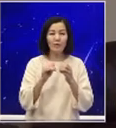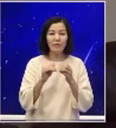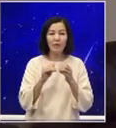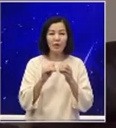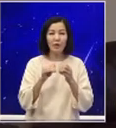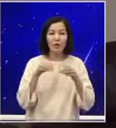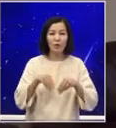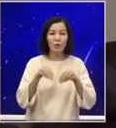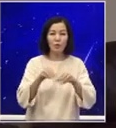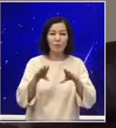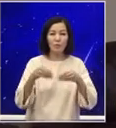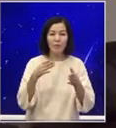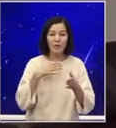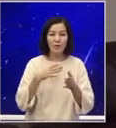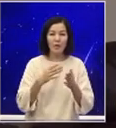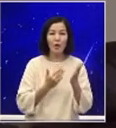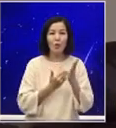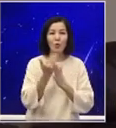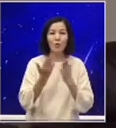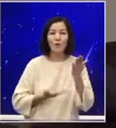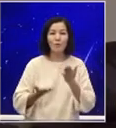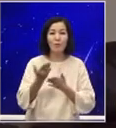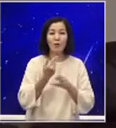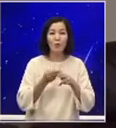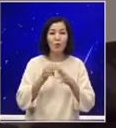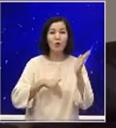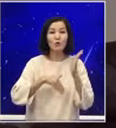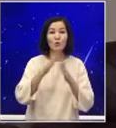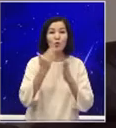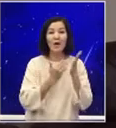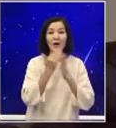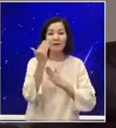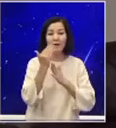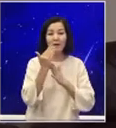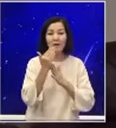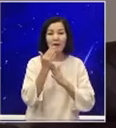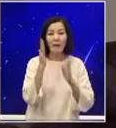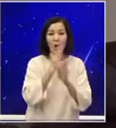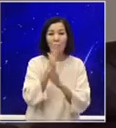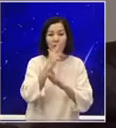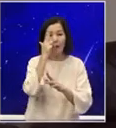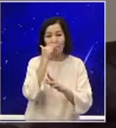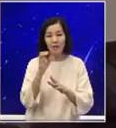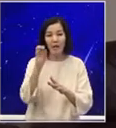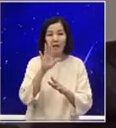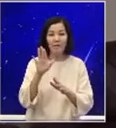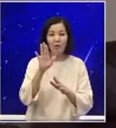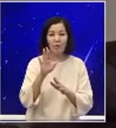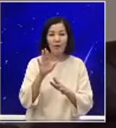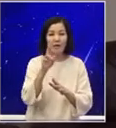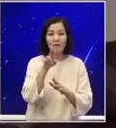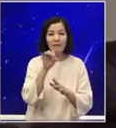берілді. Тұқымдардың өнімділігі жоғары, біздің климатқа бейімделген болып келеді. Еуропалық тұқымдар